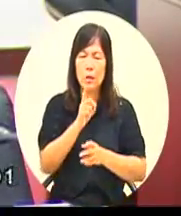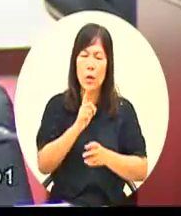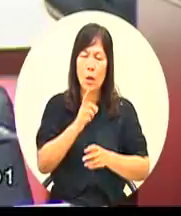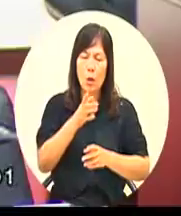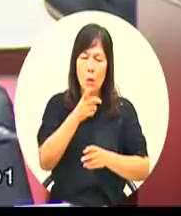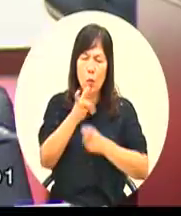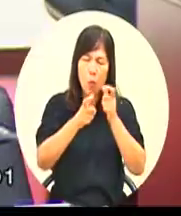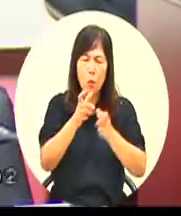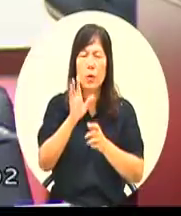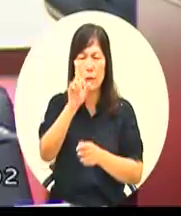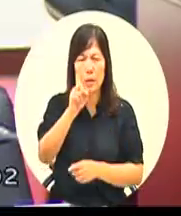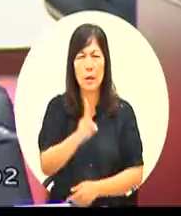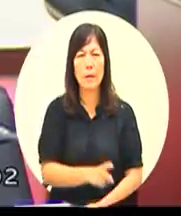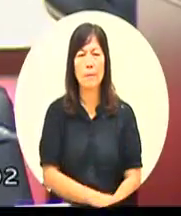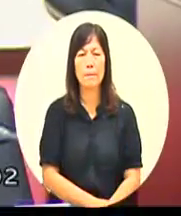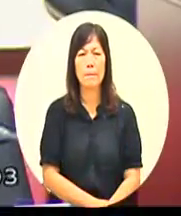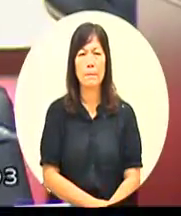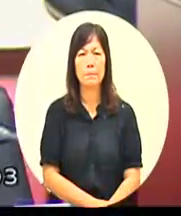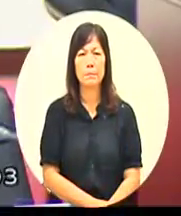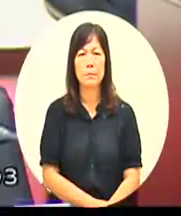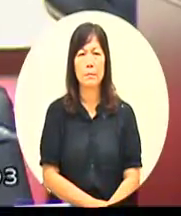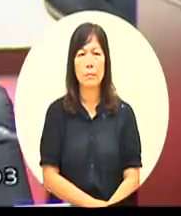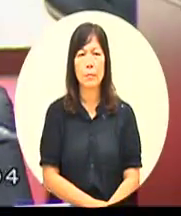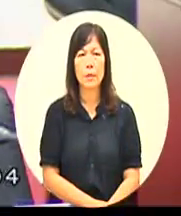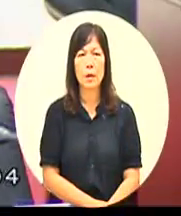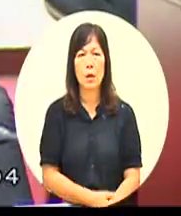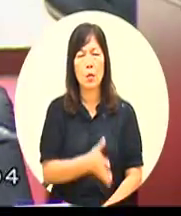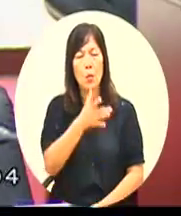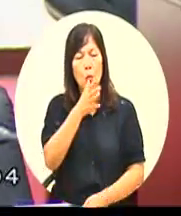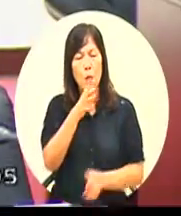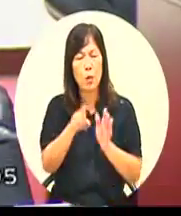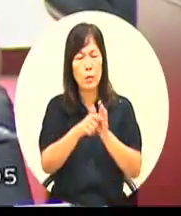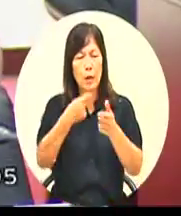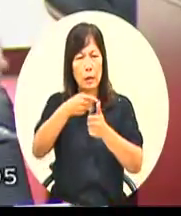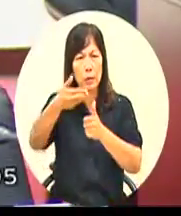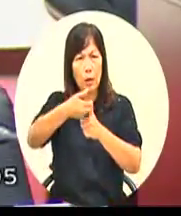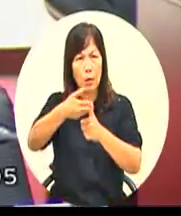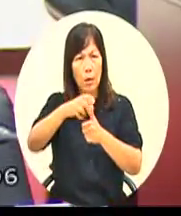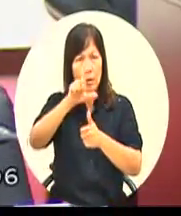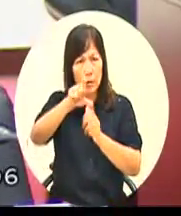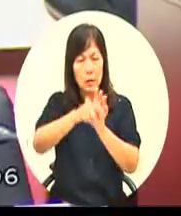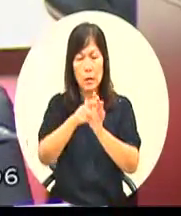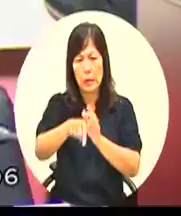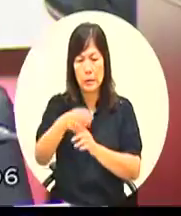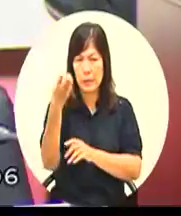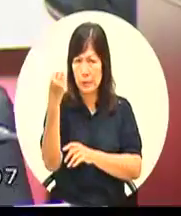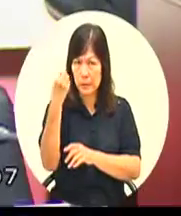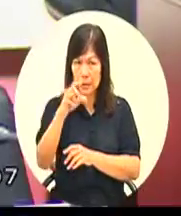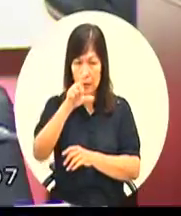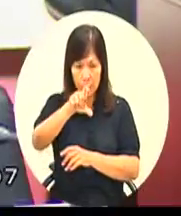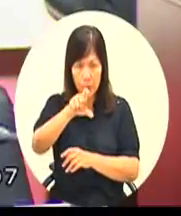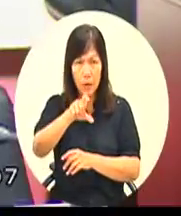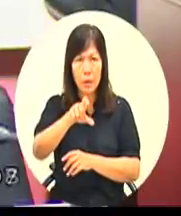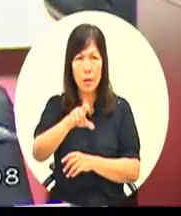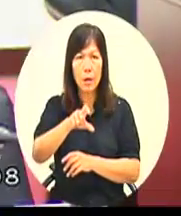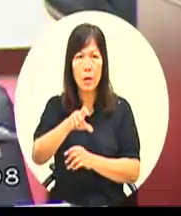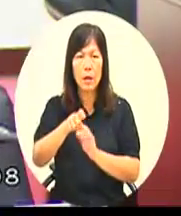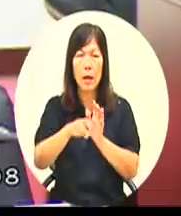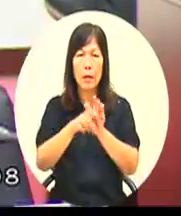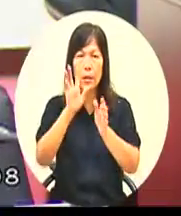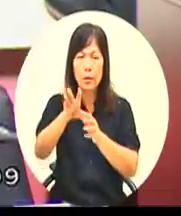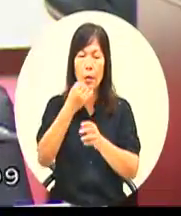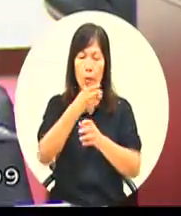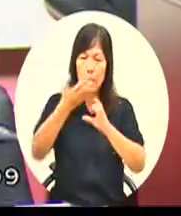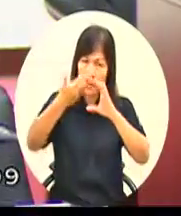啦哦。那抢话题的教育就是说，只能你这个新的一个名词出来能够有媒